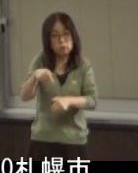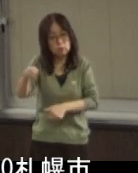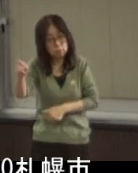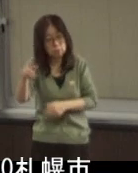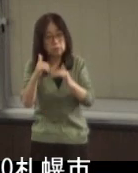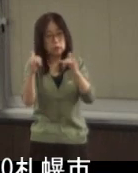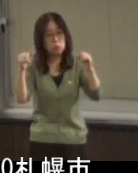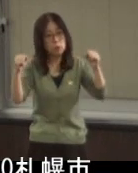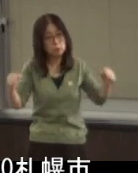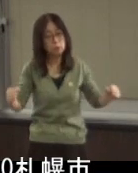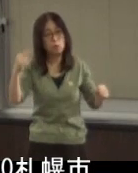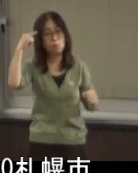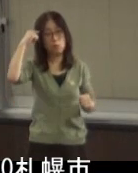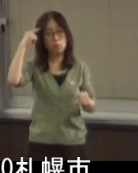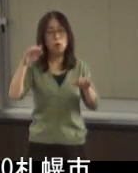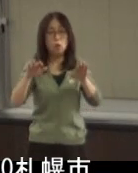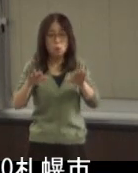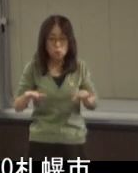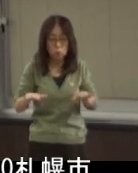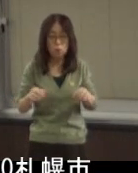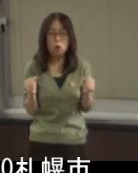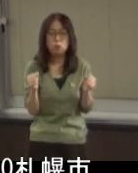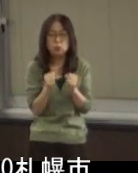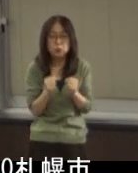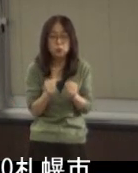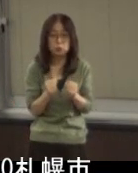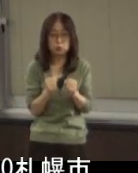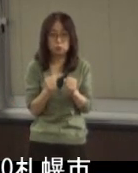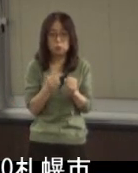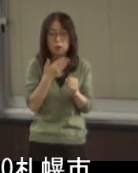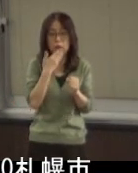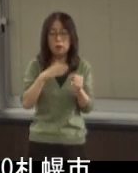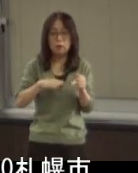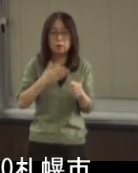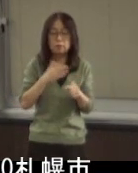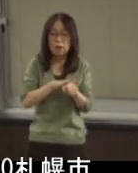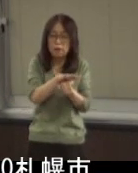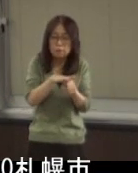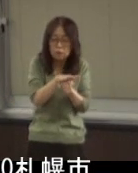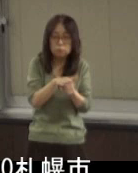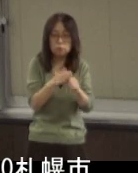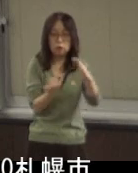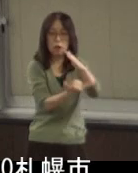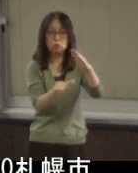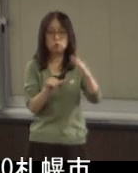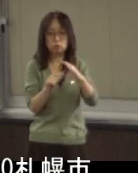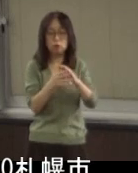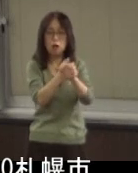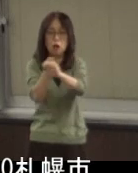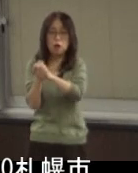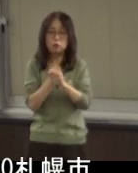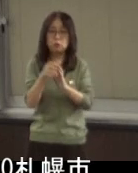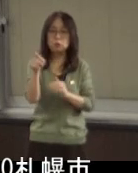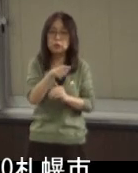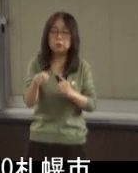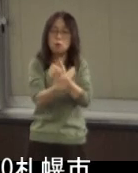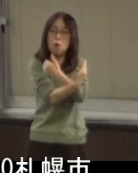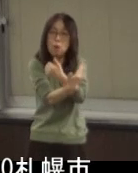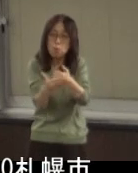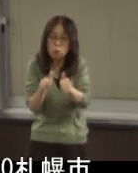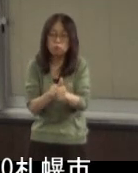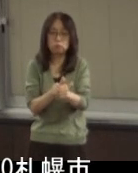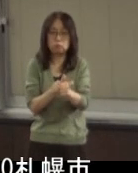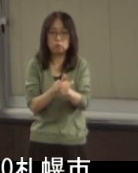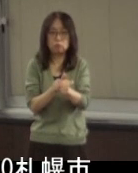この冬は大切な家族、そしてご友人を守るということからですね、帰省や旅